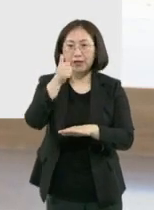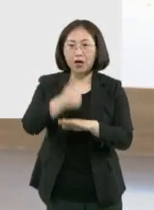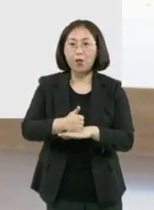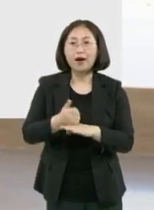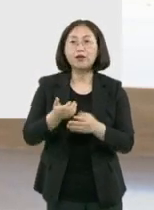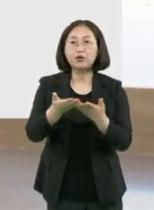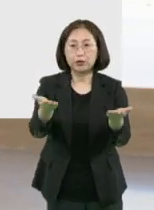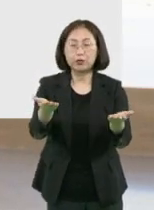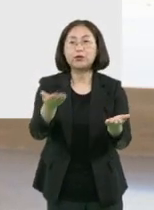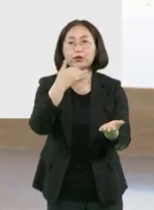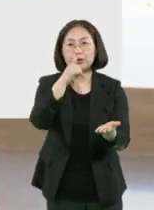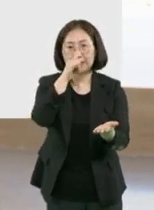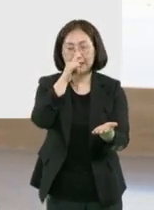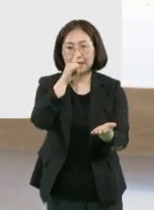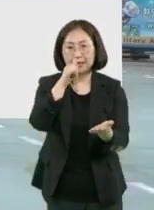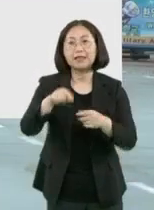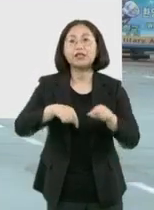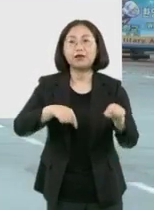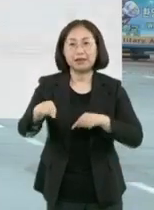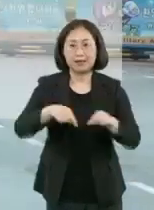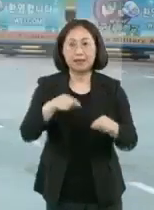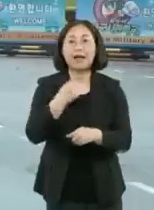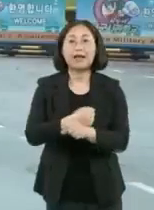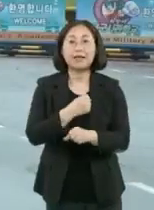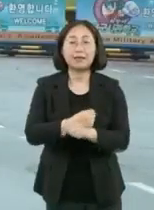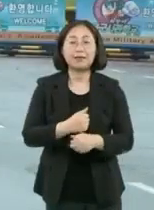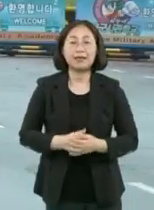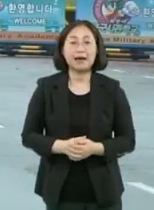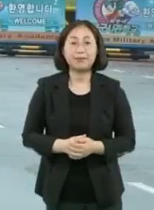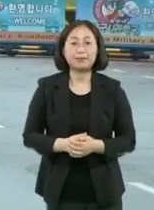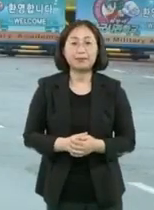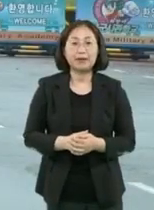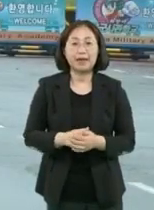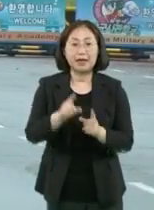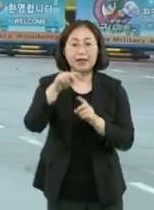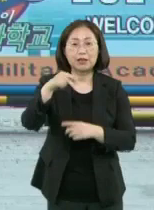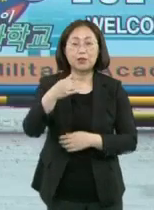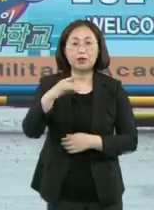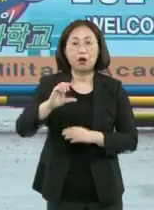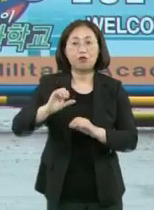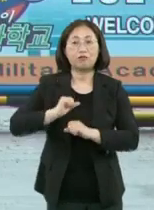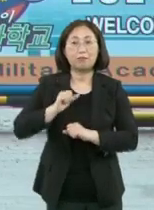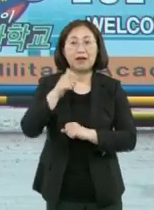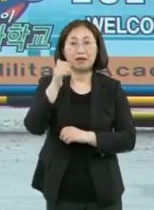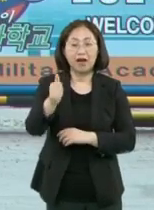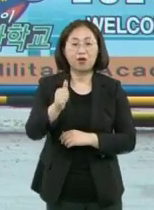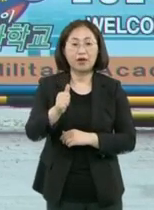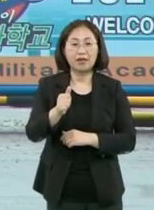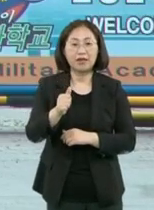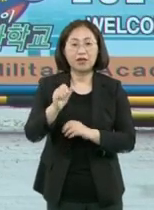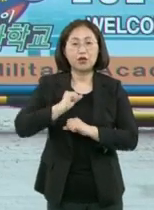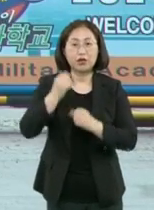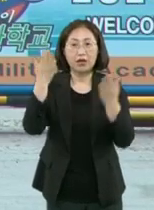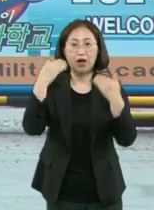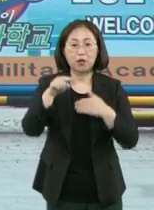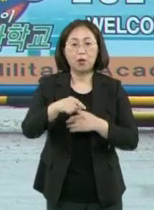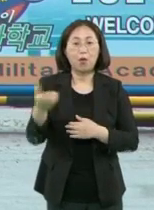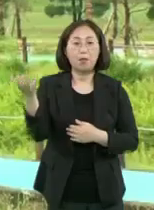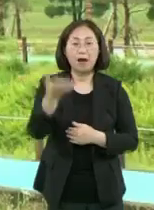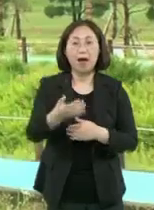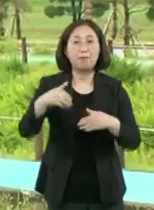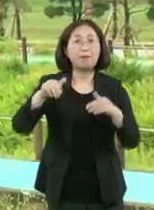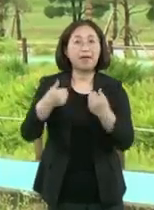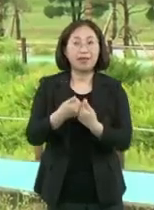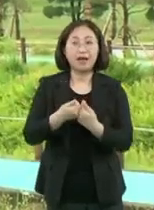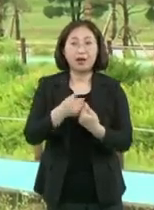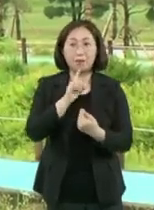수 있는 그런 도정으로 가겠다. 또 최근 이종섭 국방장관이 육사 이전에 반대한다고 밝힌 것에 대해